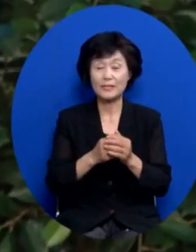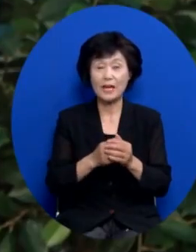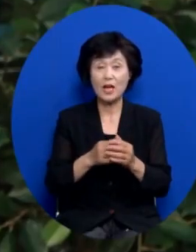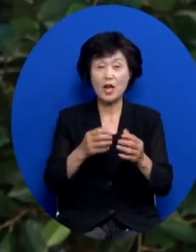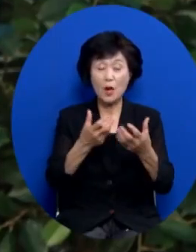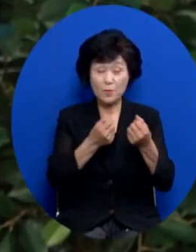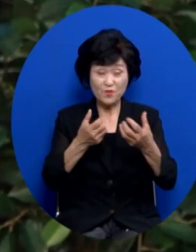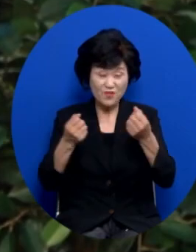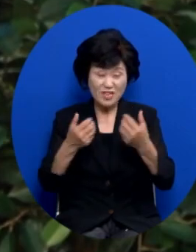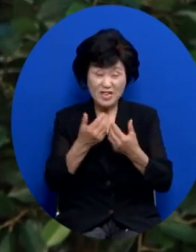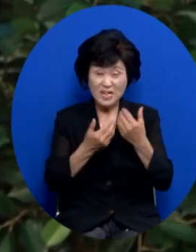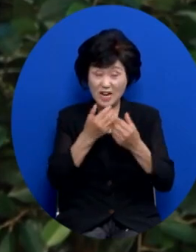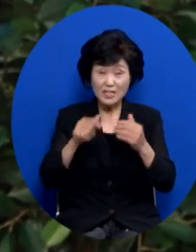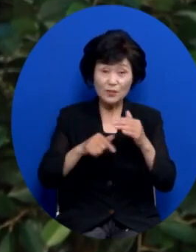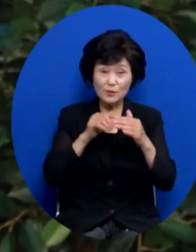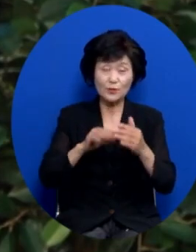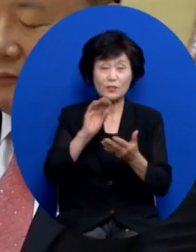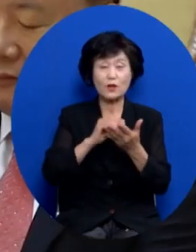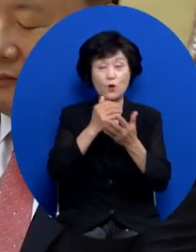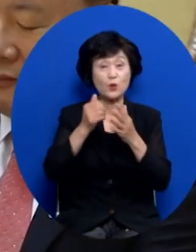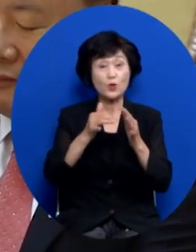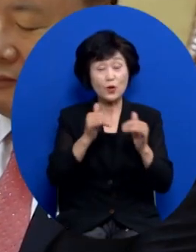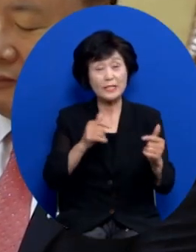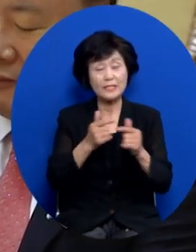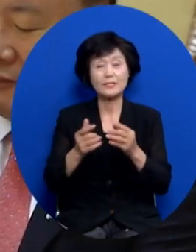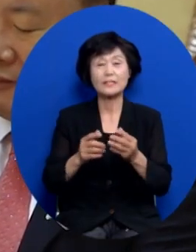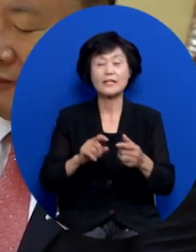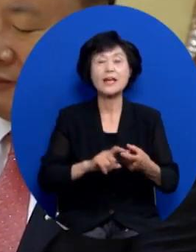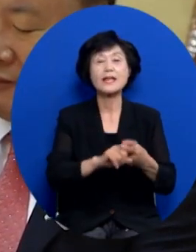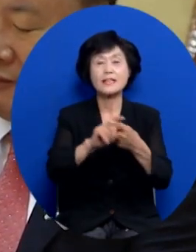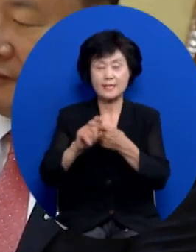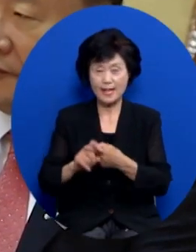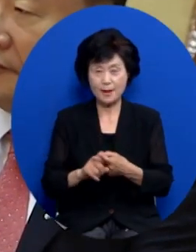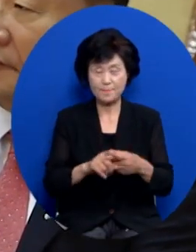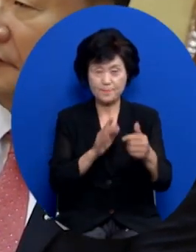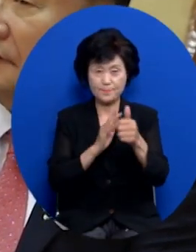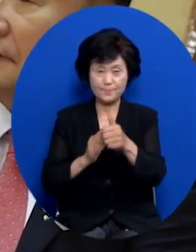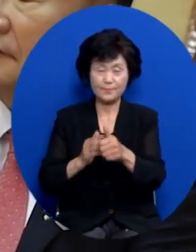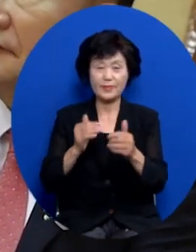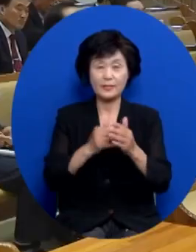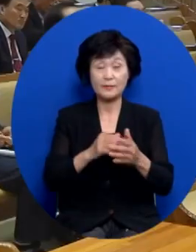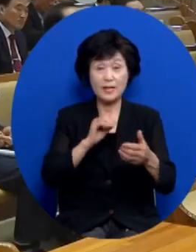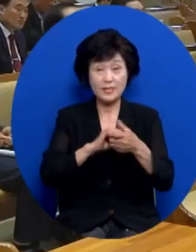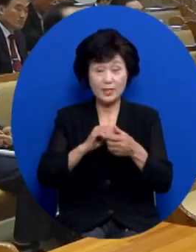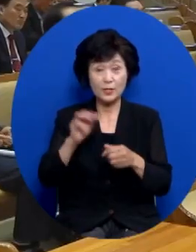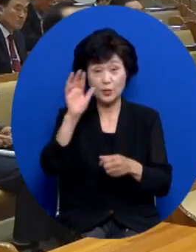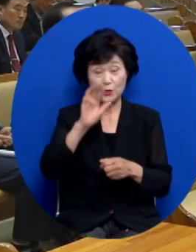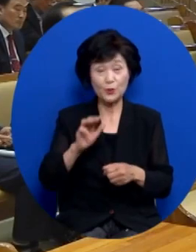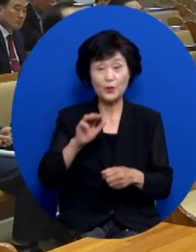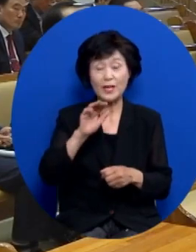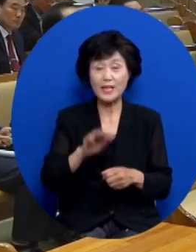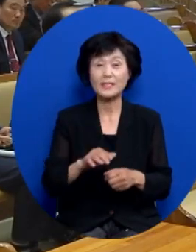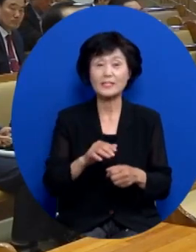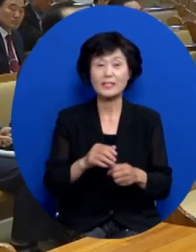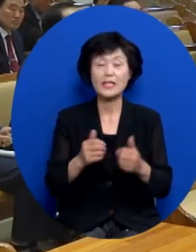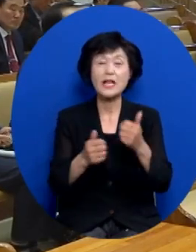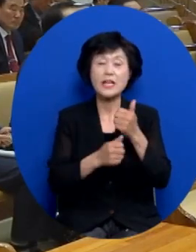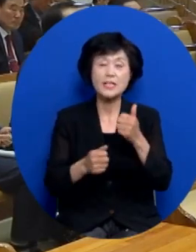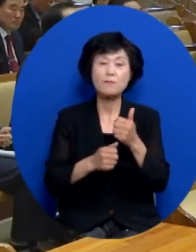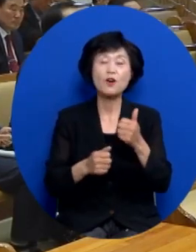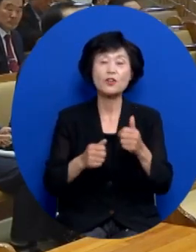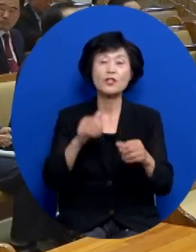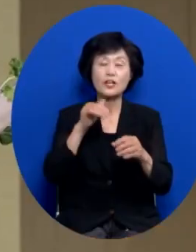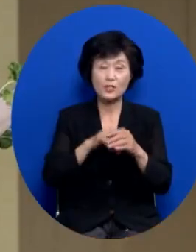분열과 갈등의 시대 속 그리스도인들의 연합을 당부했습니다. 이어진 정기총회에서는 정관개정과 임원선거를